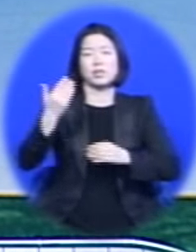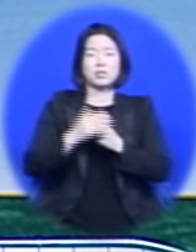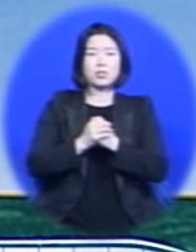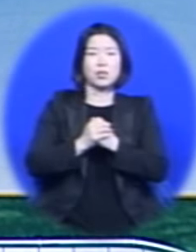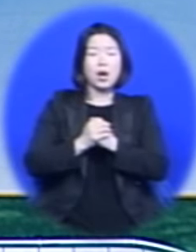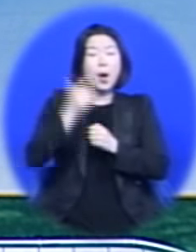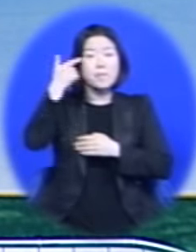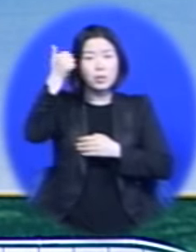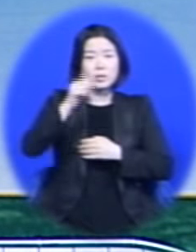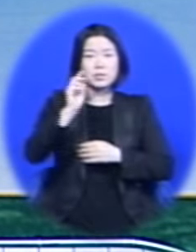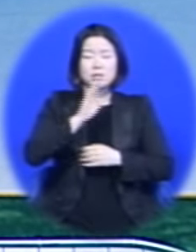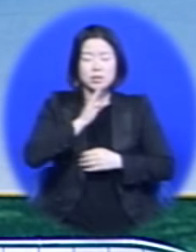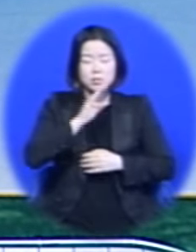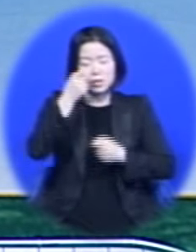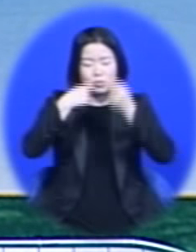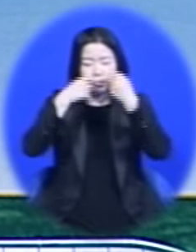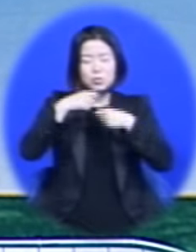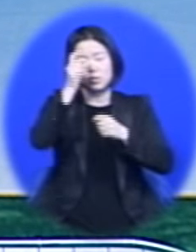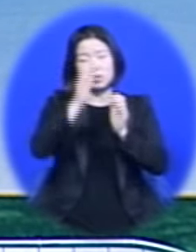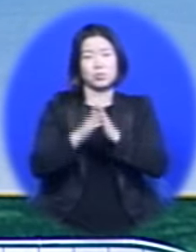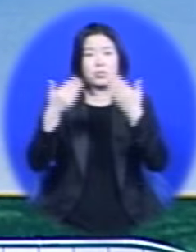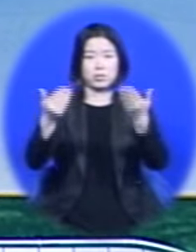목사님도 정말 눈물로 기도했습니다.